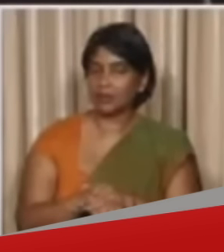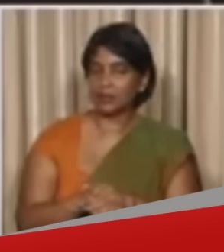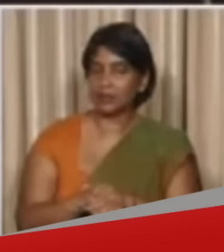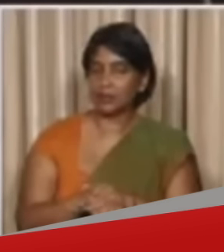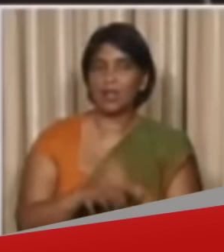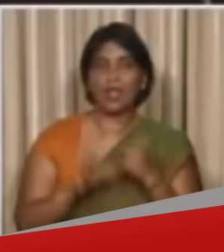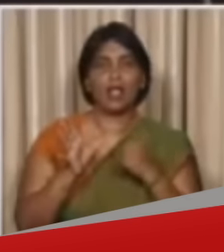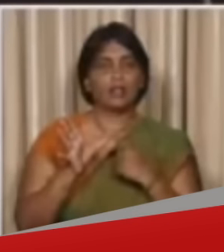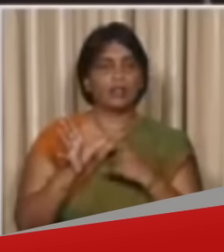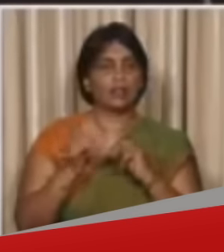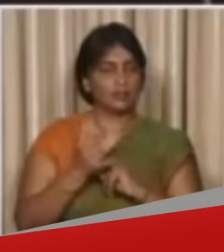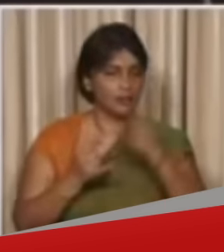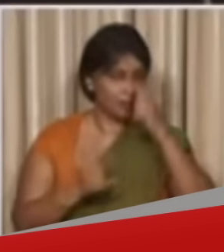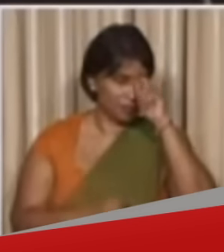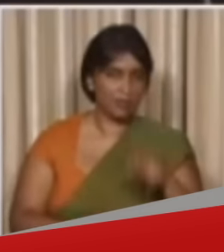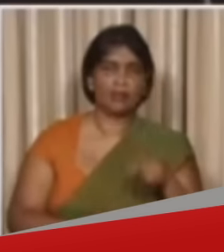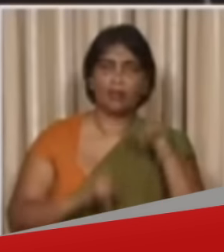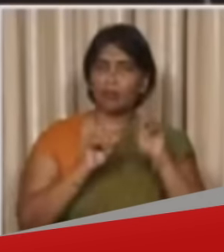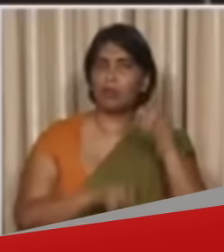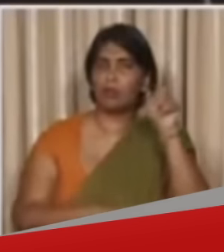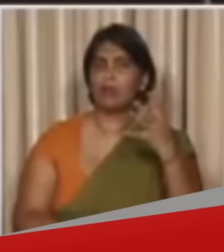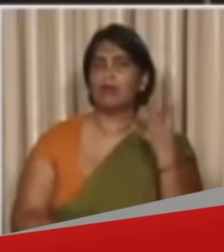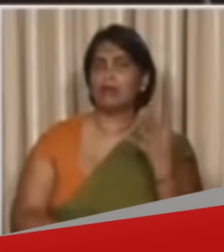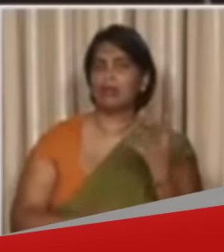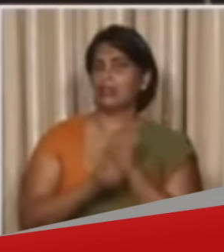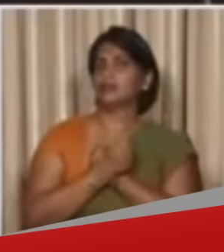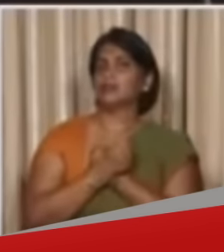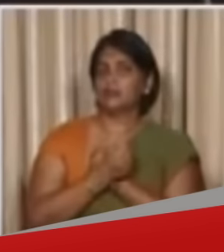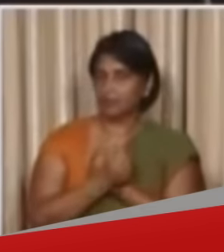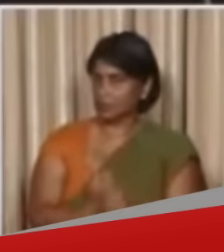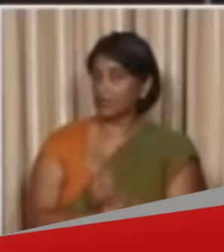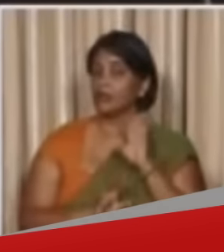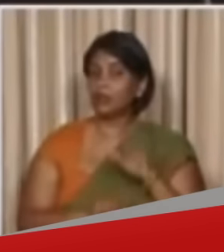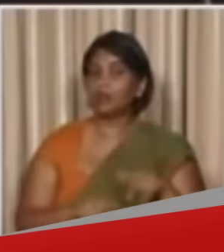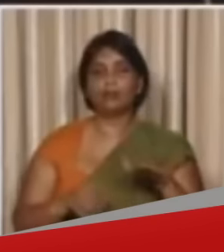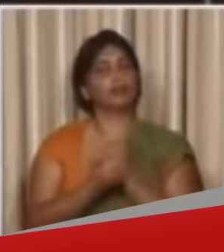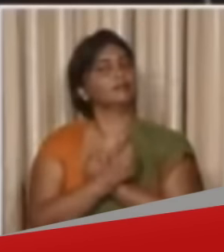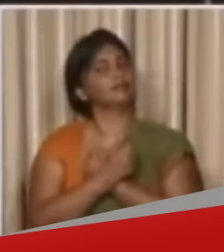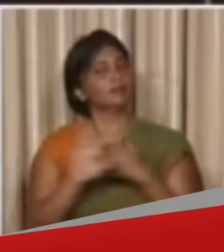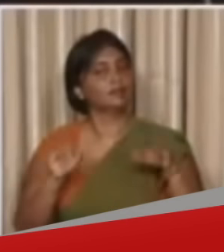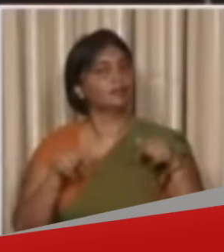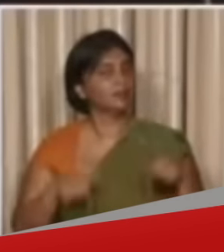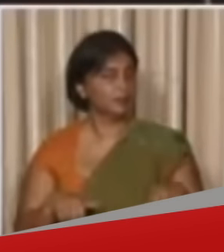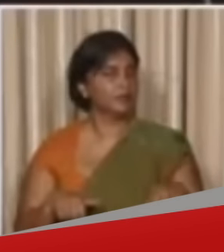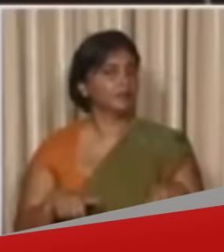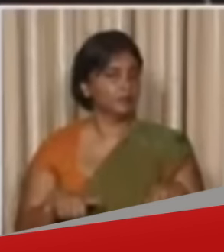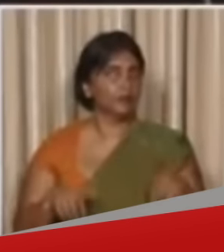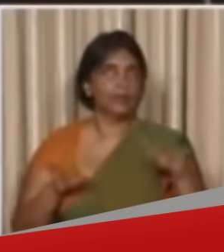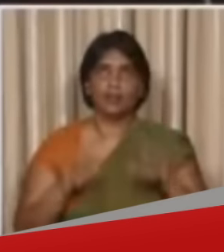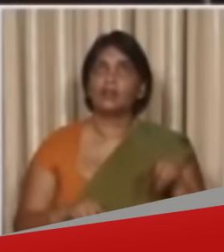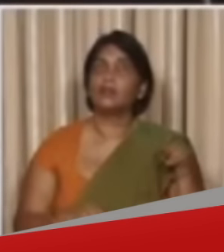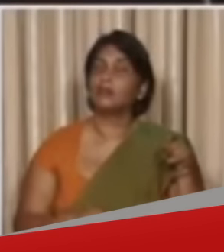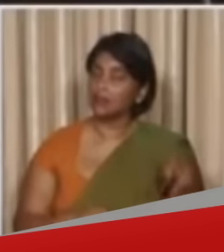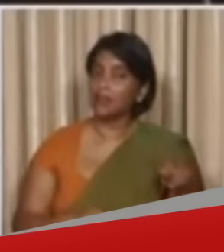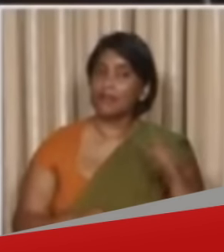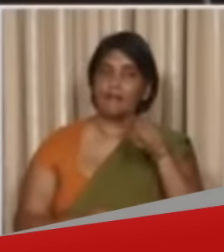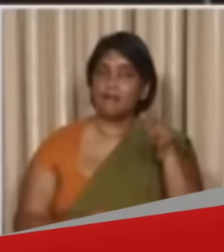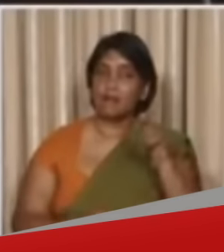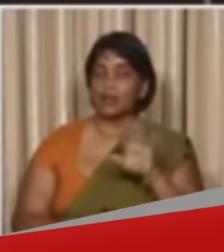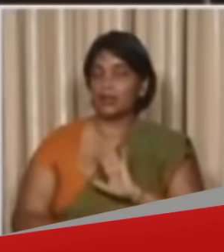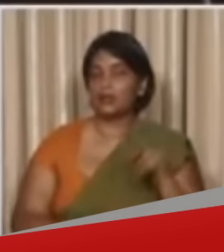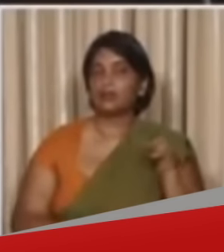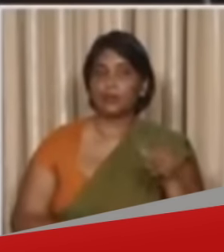අසාත් සාලි මහත්තයා. ඔන්නෝම 4 දෙනෙක්ව තමයි අත්අඩංගුවට ගත්තේ. හැබැයි ඒගොල්ලෝ අතර නිදොස්කොට නිදහස් වෙලා තියෙනවා. ඒගොල්ලෝ වැරදිකරුවන් නොවන